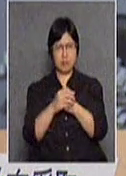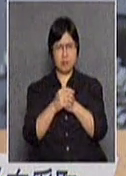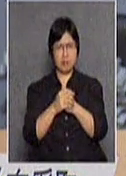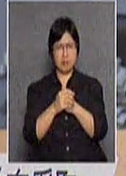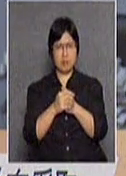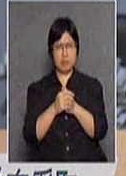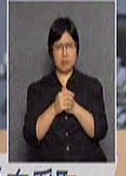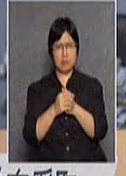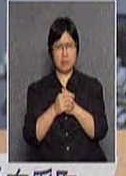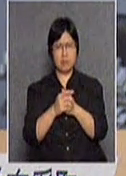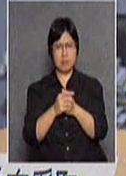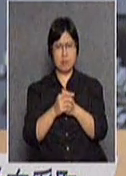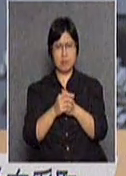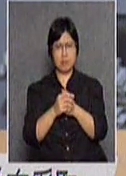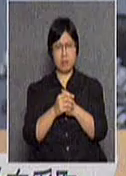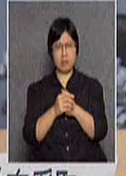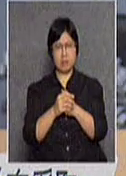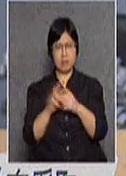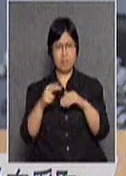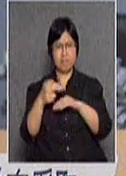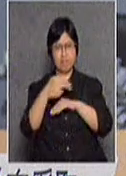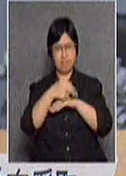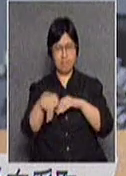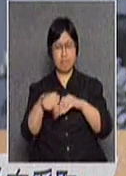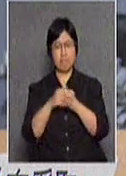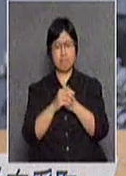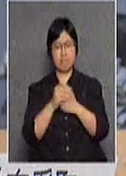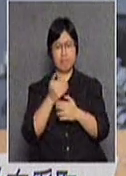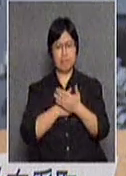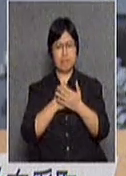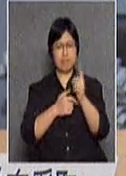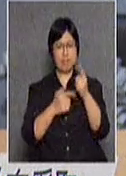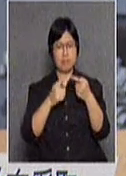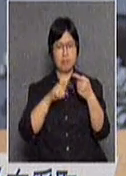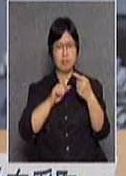682項 的修正案，削減